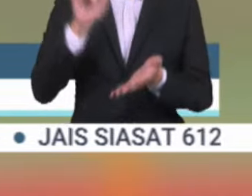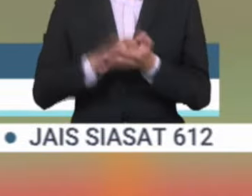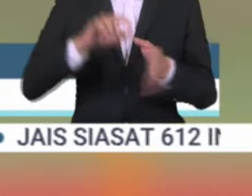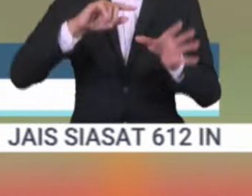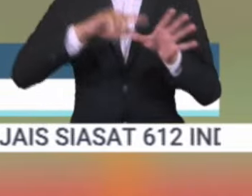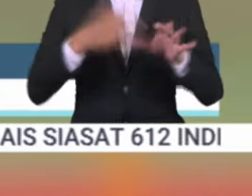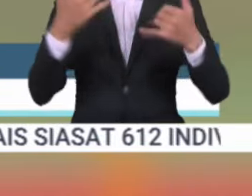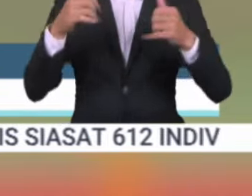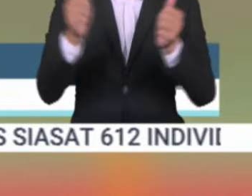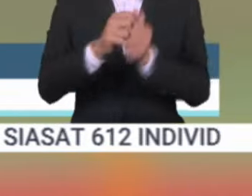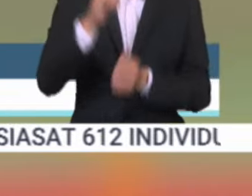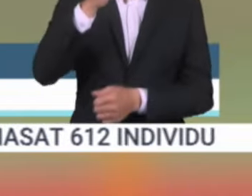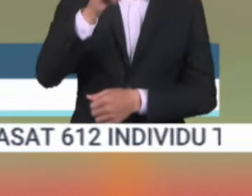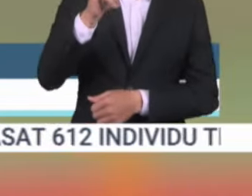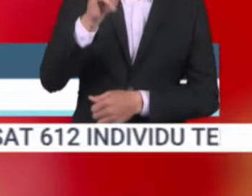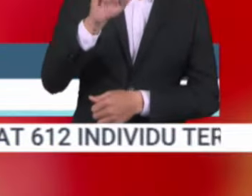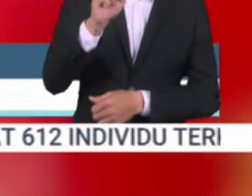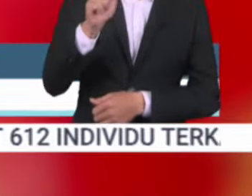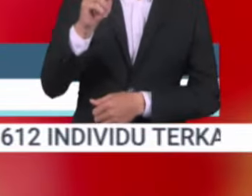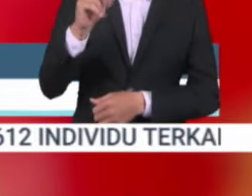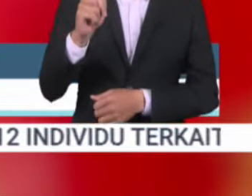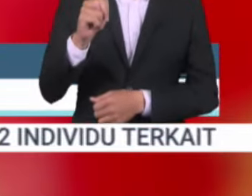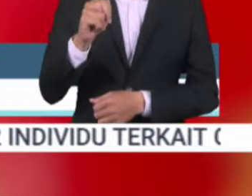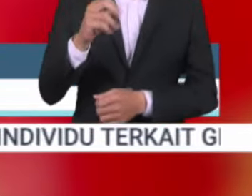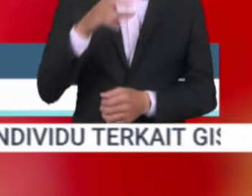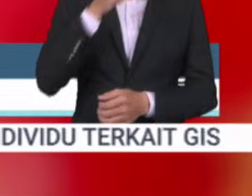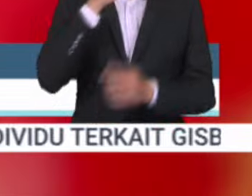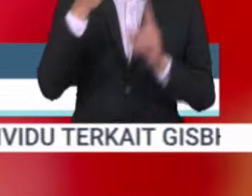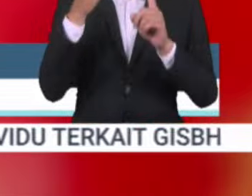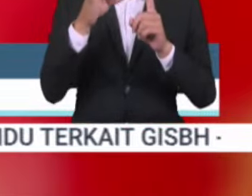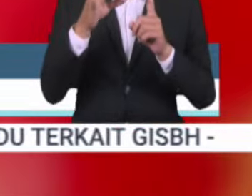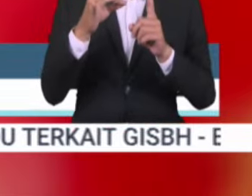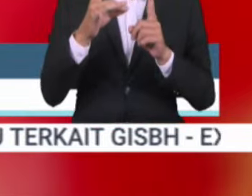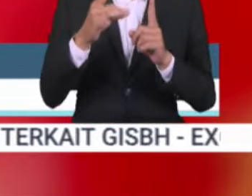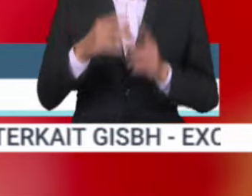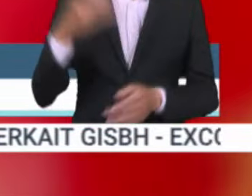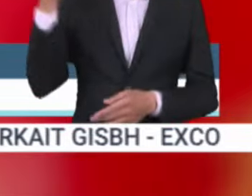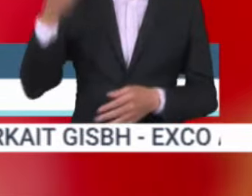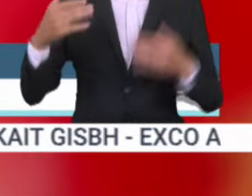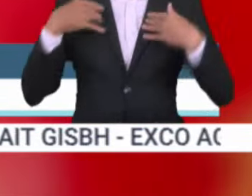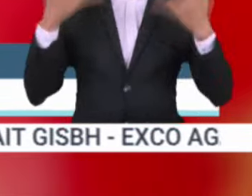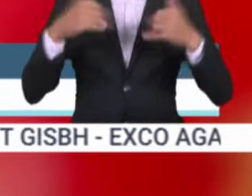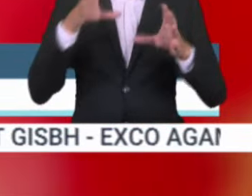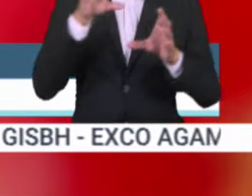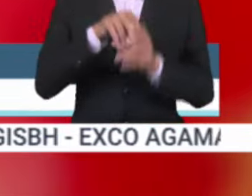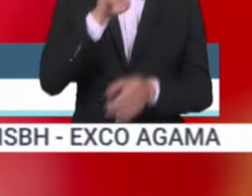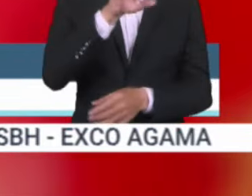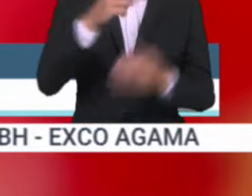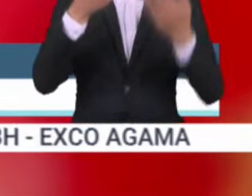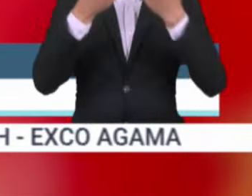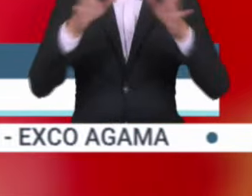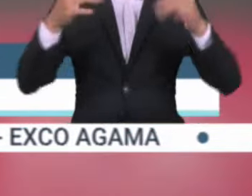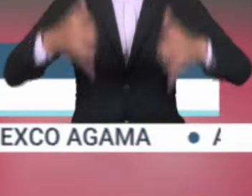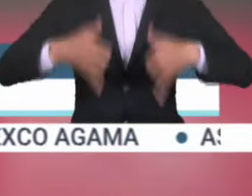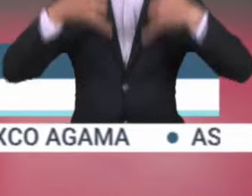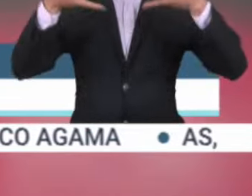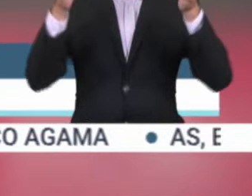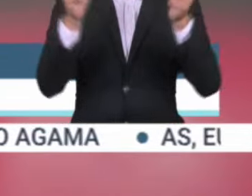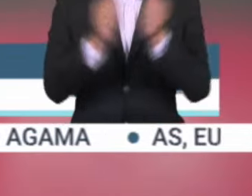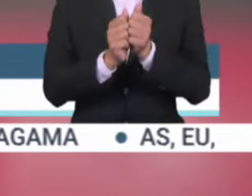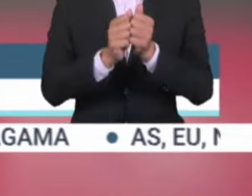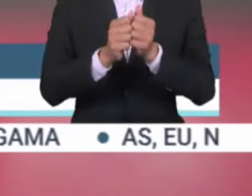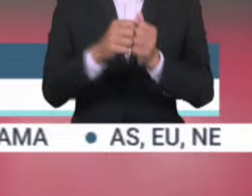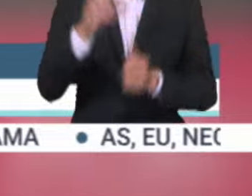memulakan kerjaya bersama Kansas Academy semasa berusia 18 tahun. Dia juga beraksi dalam US Open Cup bersama skuad